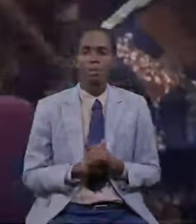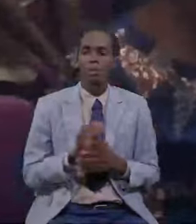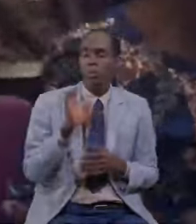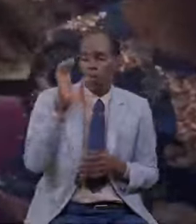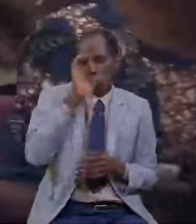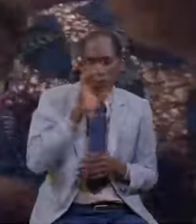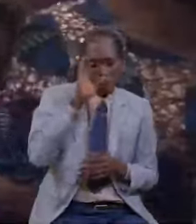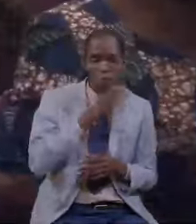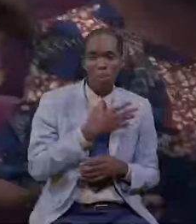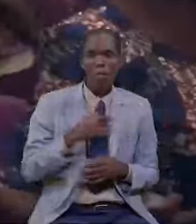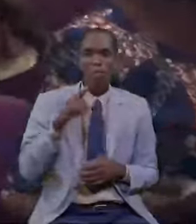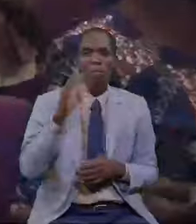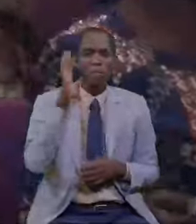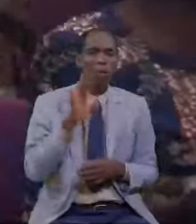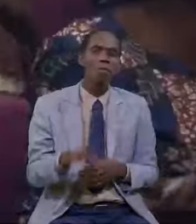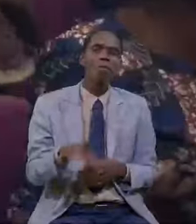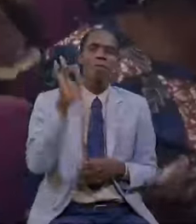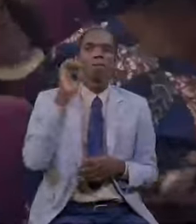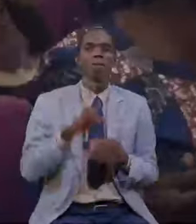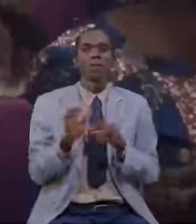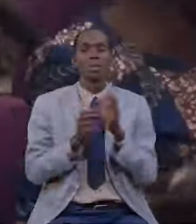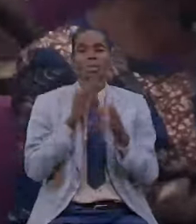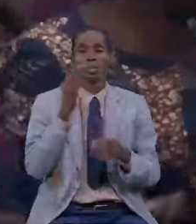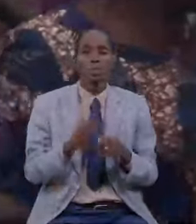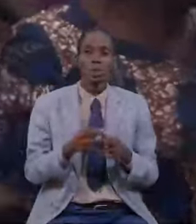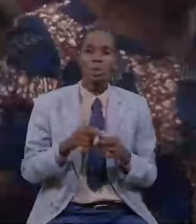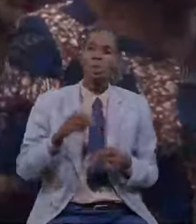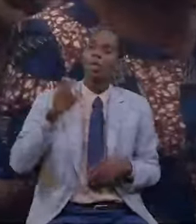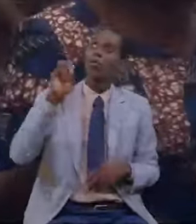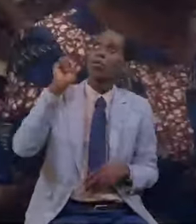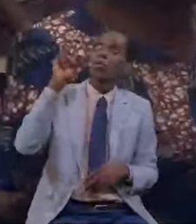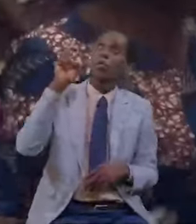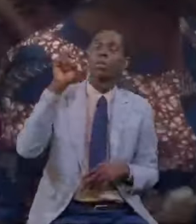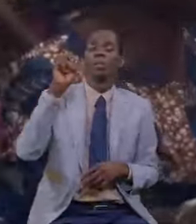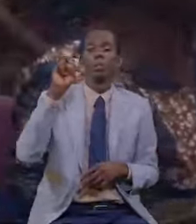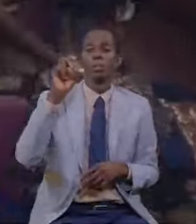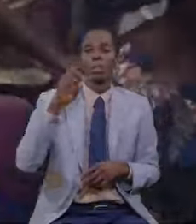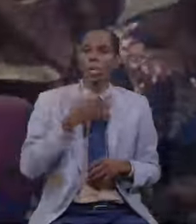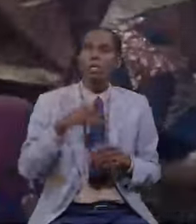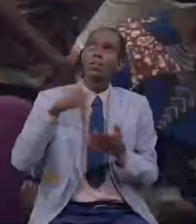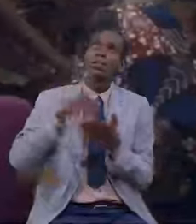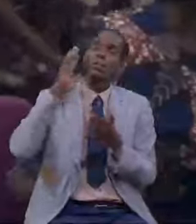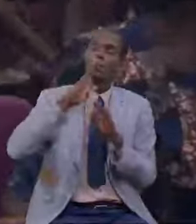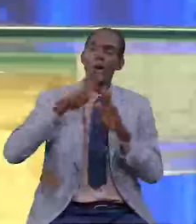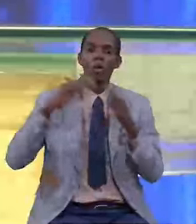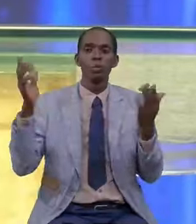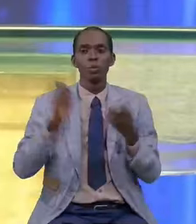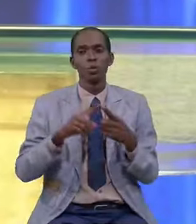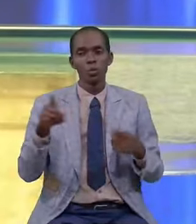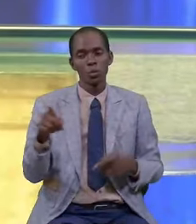faite. Demandez et il vous sera donné. cherchez, vous trouverez. Frappez, la porte vous sera